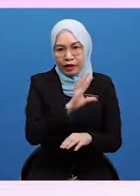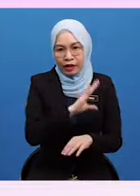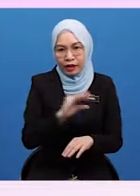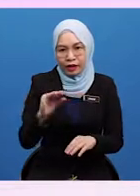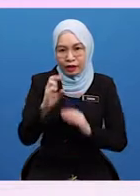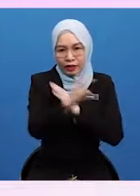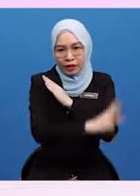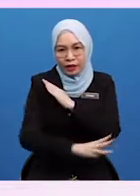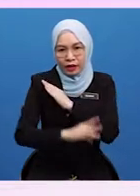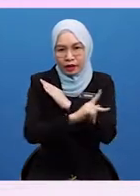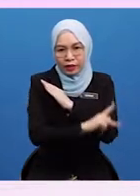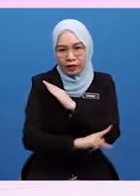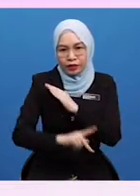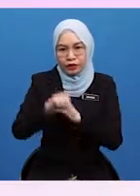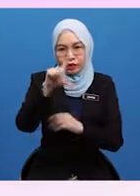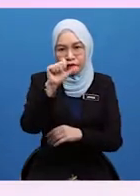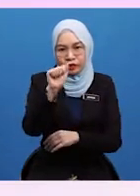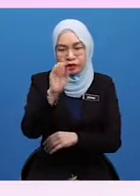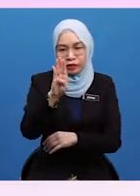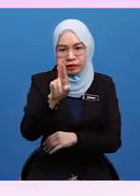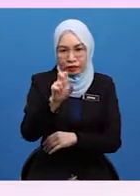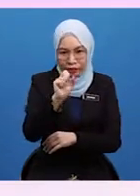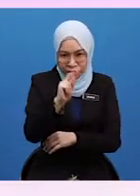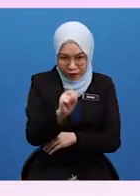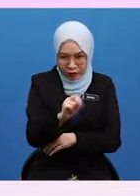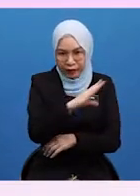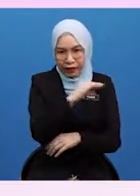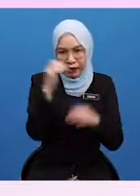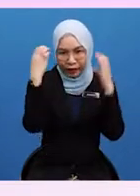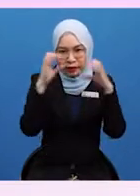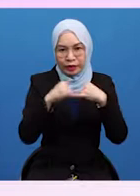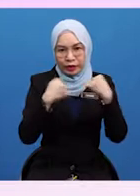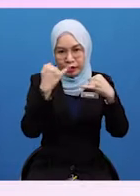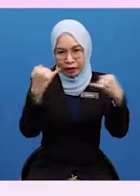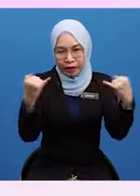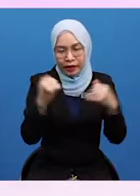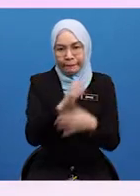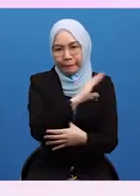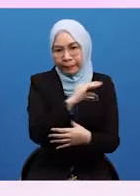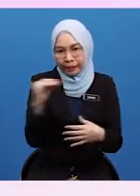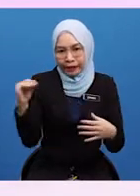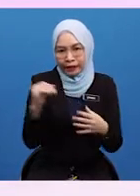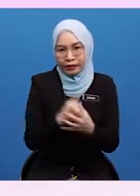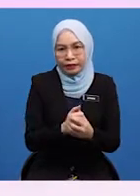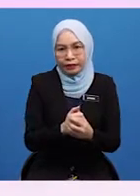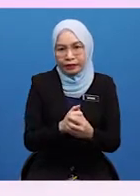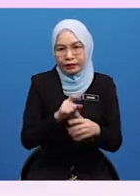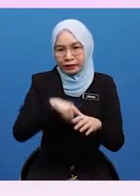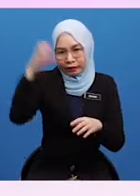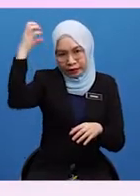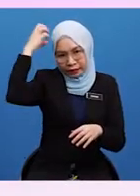Persekutuan labuai dan CY berjaya yang berada di Selangor Hai